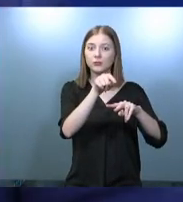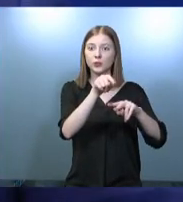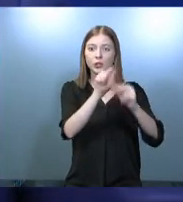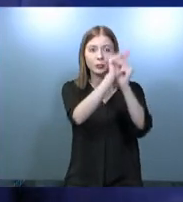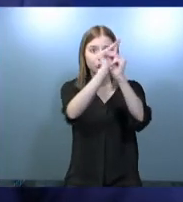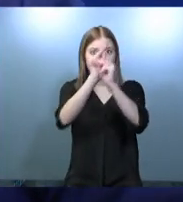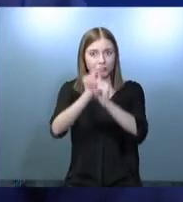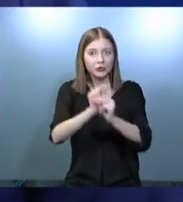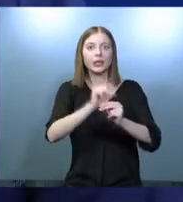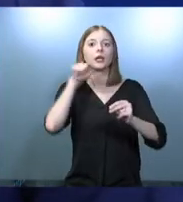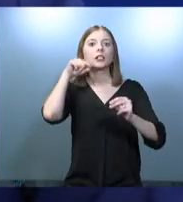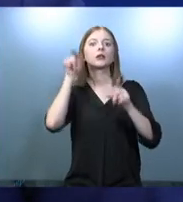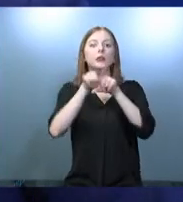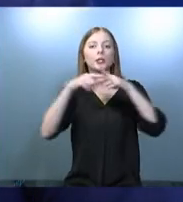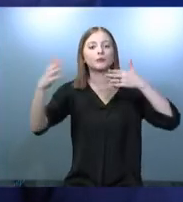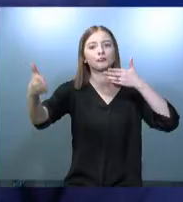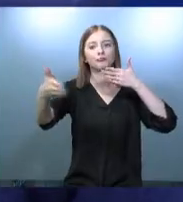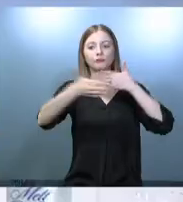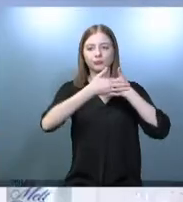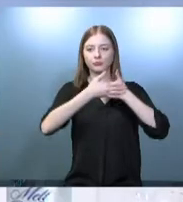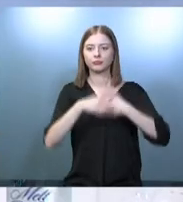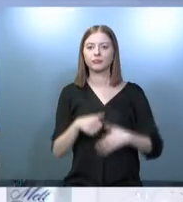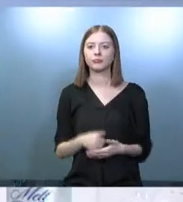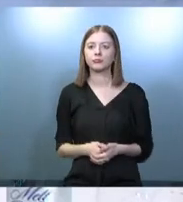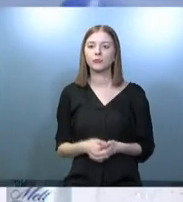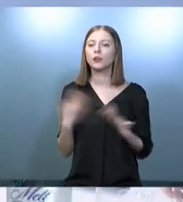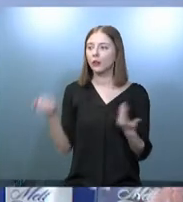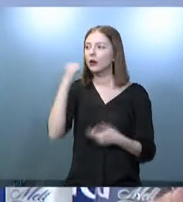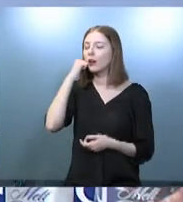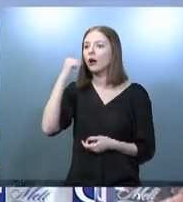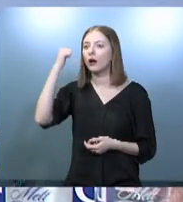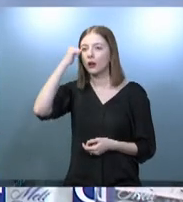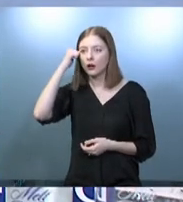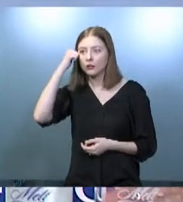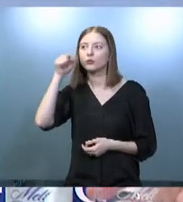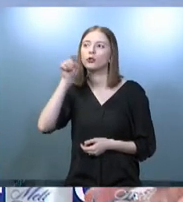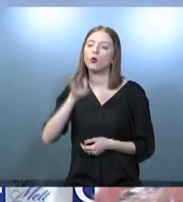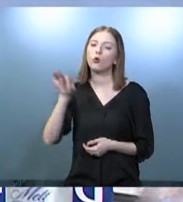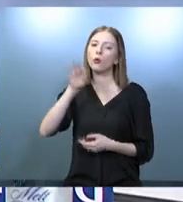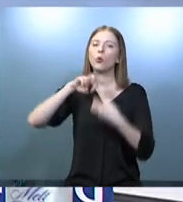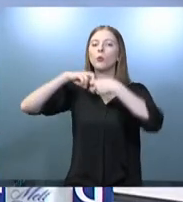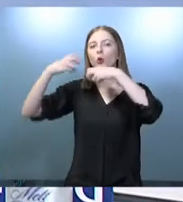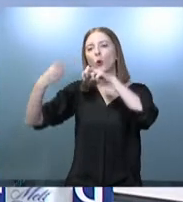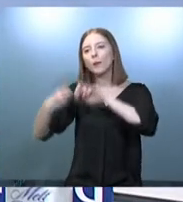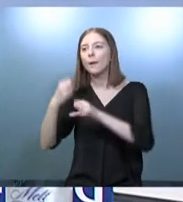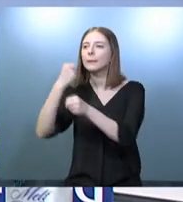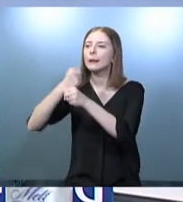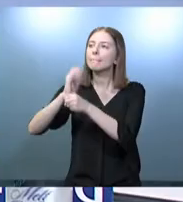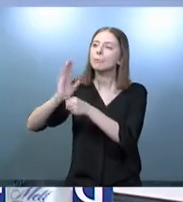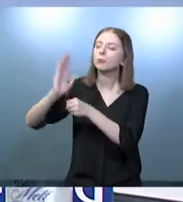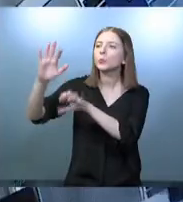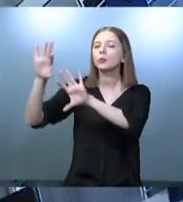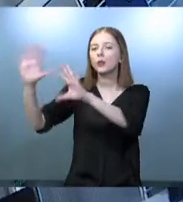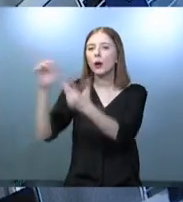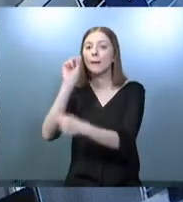rekonstrukciją ir uždarimą. Ačiū pono Jonui Talmantui už mintis apie svarbiausius darytinus darbus ir problemas. Tik teisybės dėlėje aš